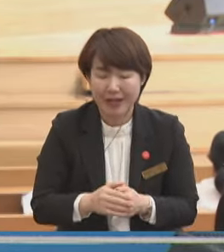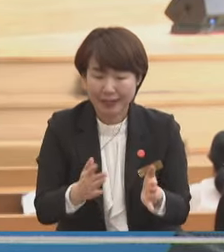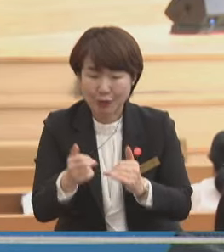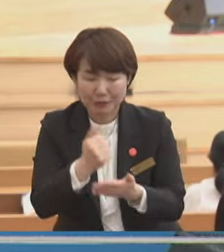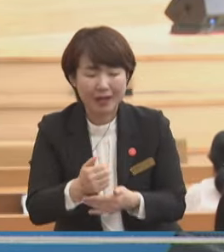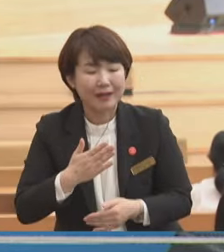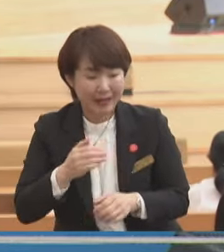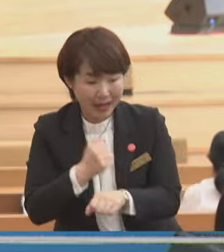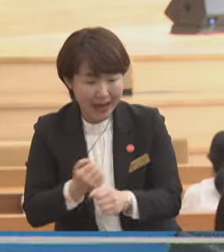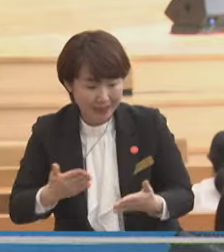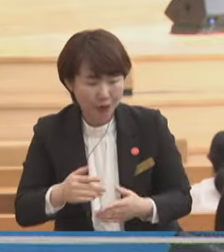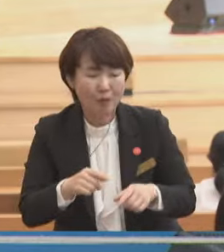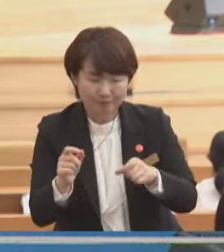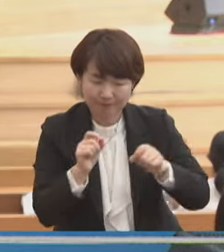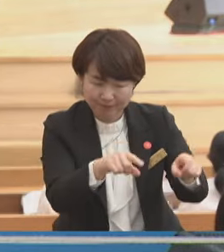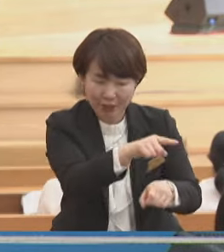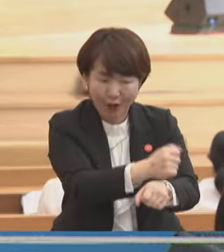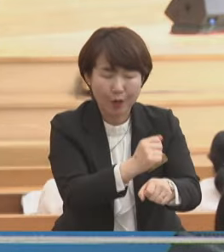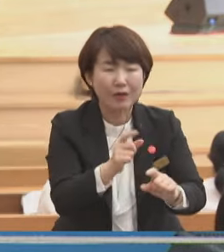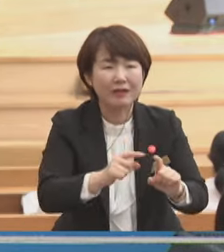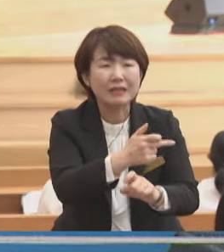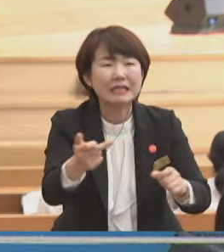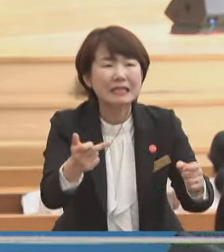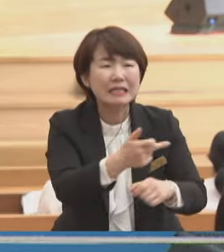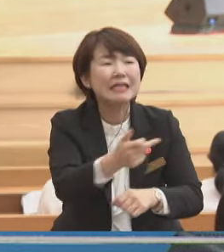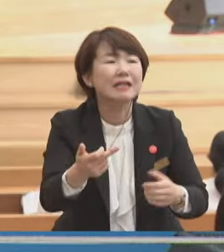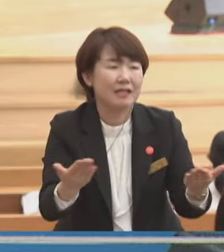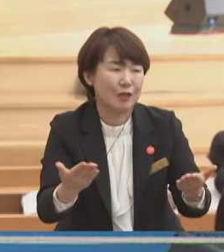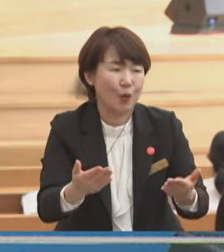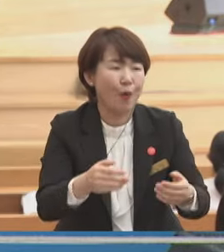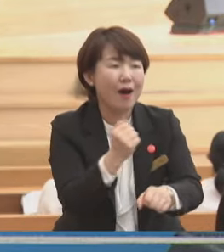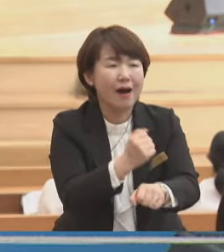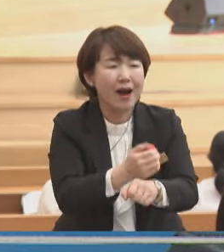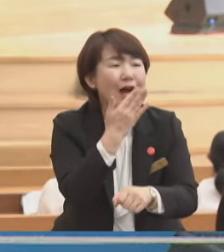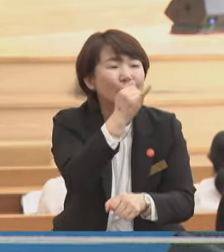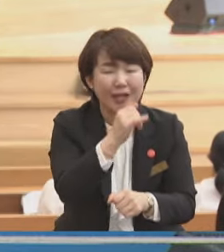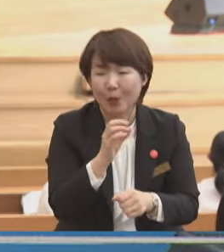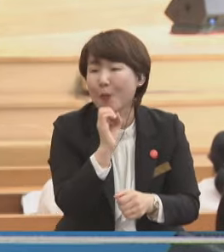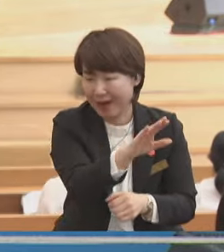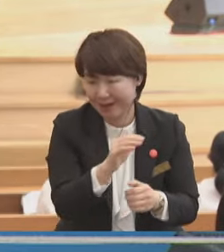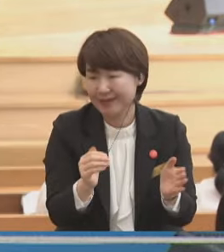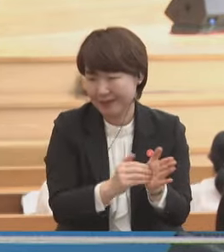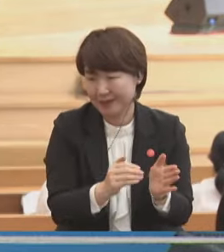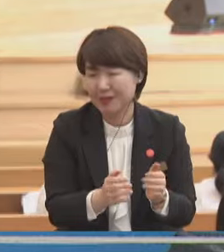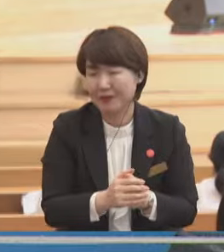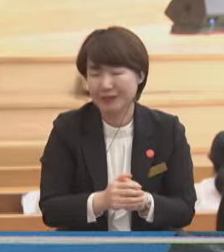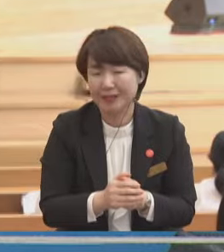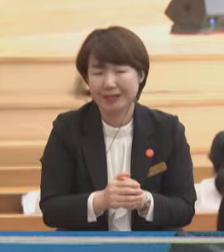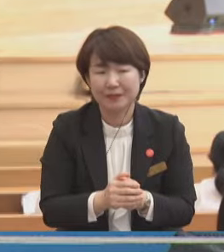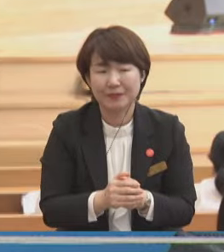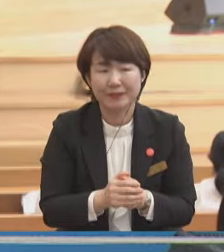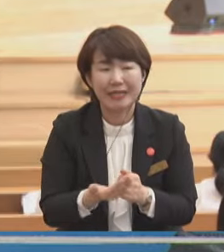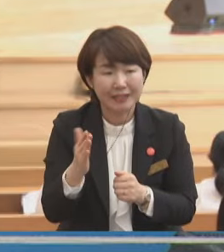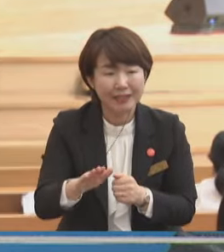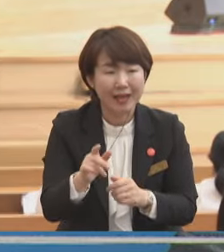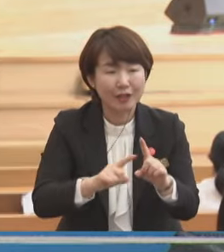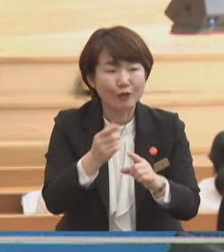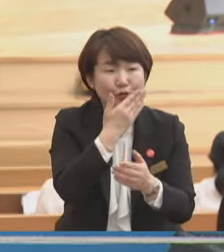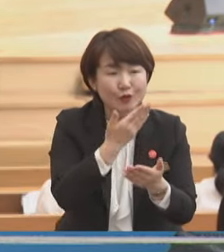것이요 그보다 더 큰 일 하리라 할렐루야 아멘 할렐루야 아멘 그러면 중요한 문제가 하나